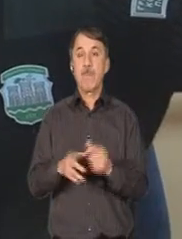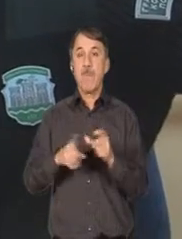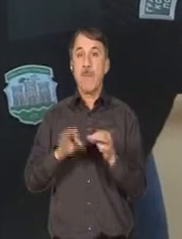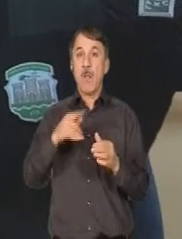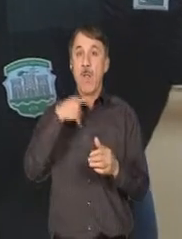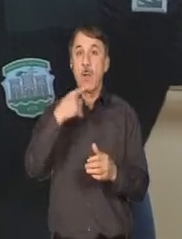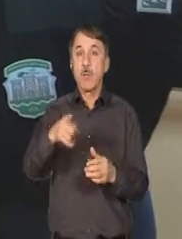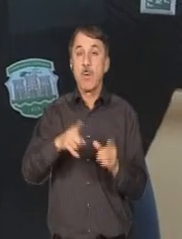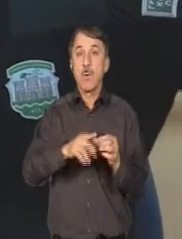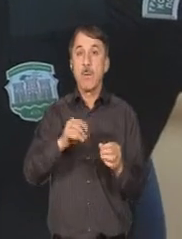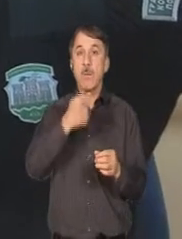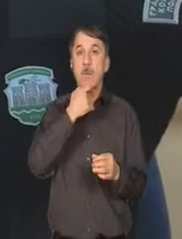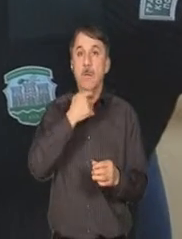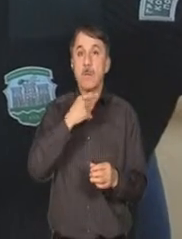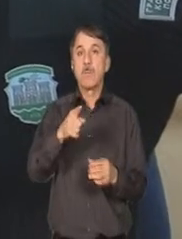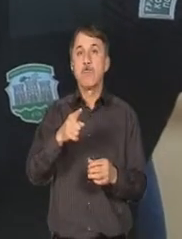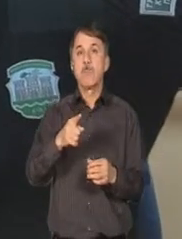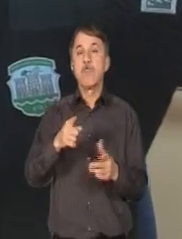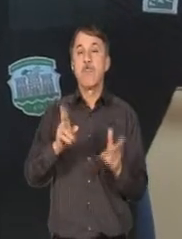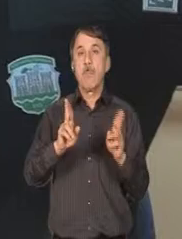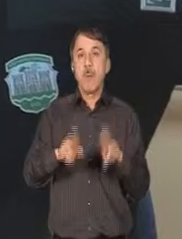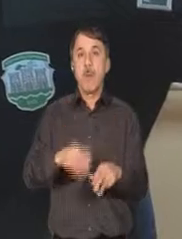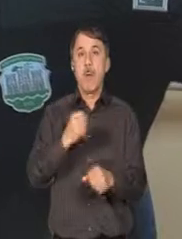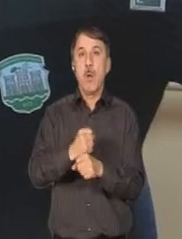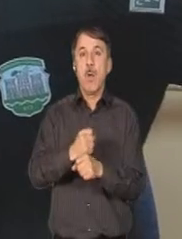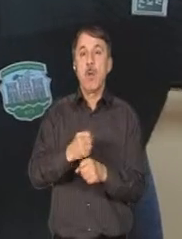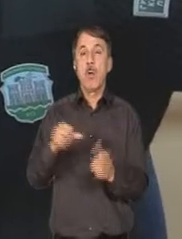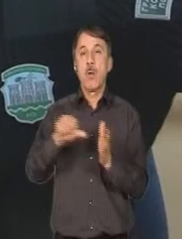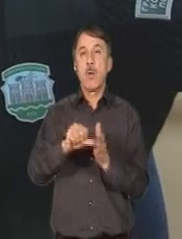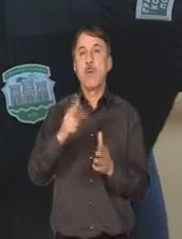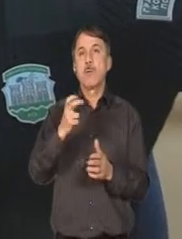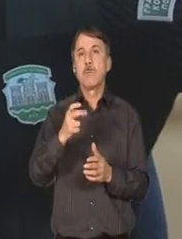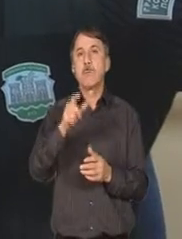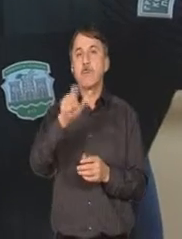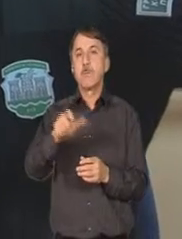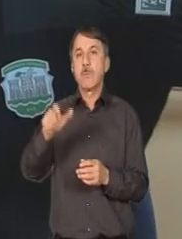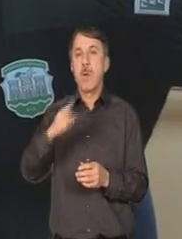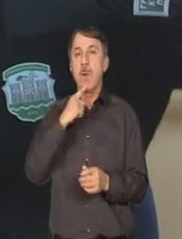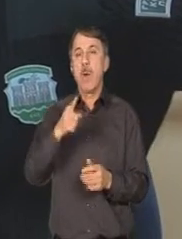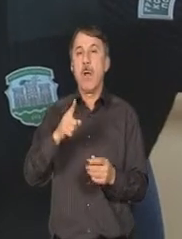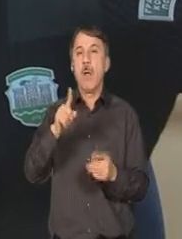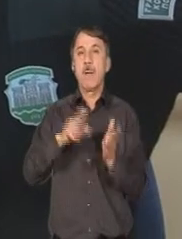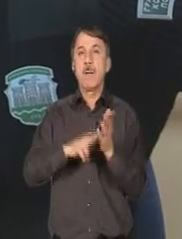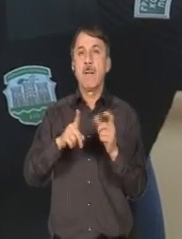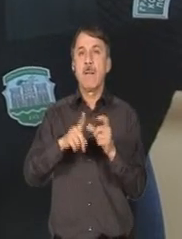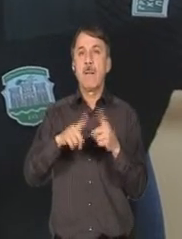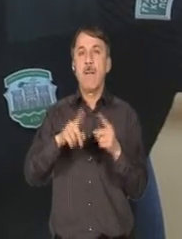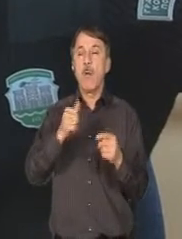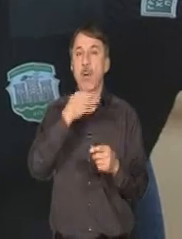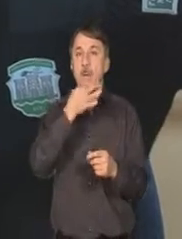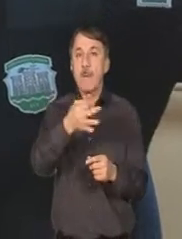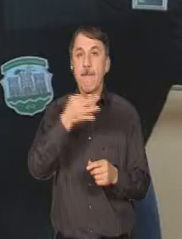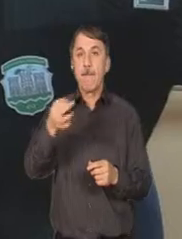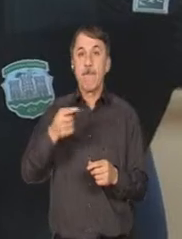Ako vam kažem da je komunalna policija Novog Sada u protekloj godini imala preko 2300 provera identiteta u